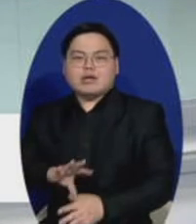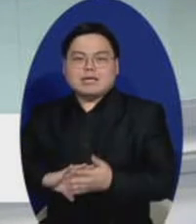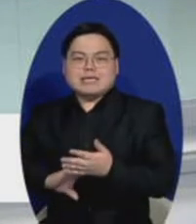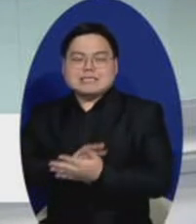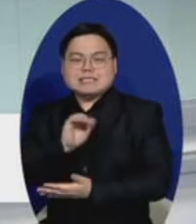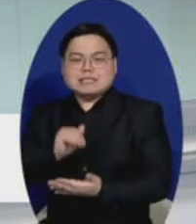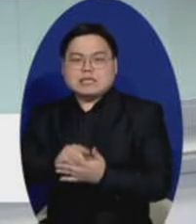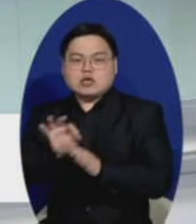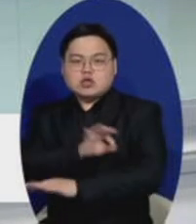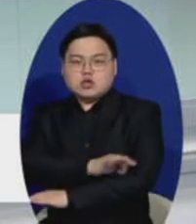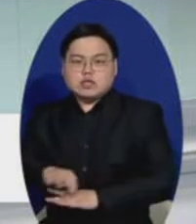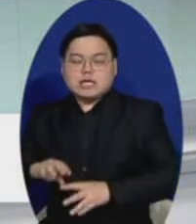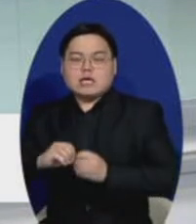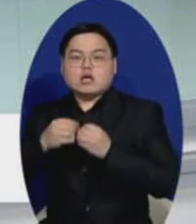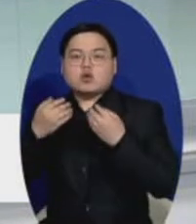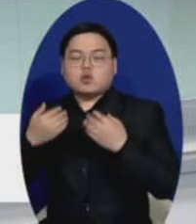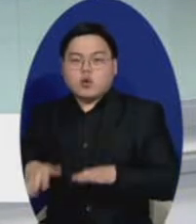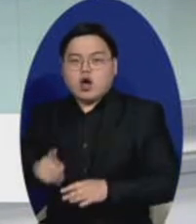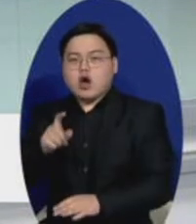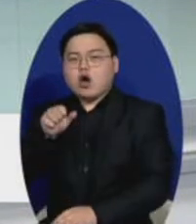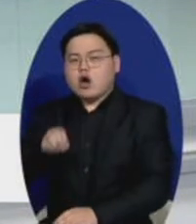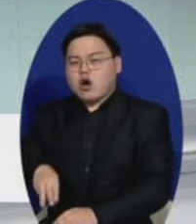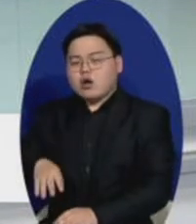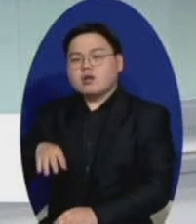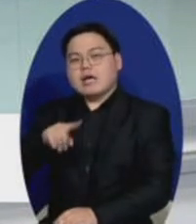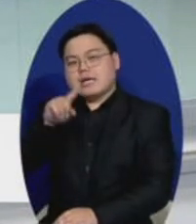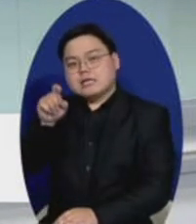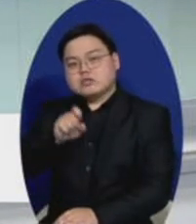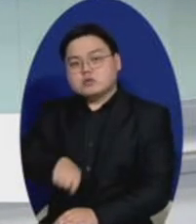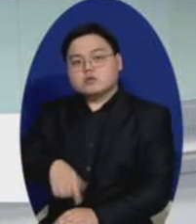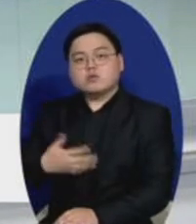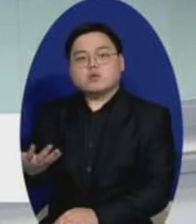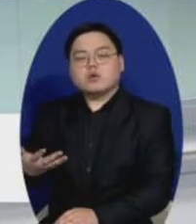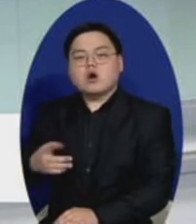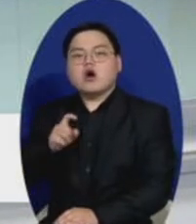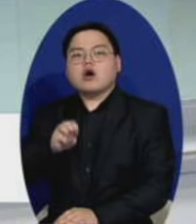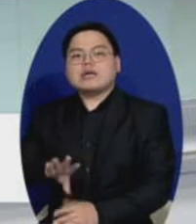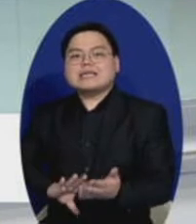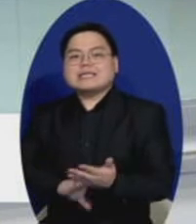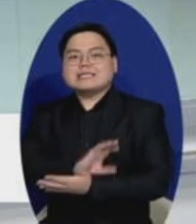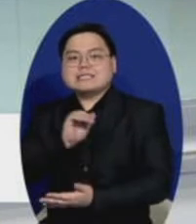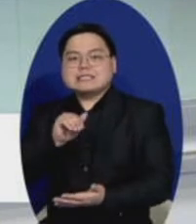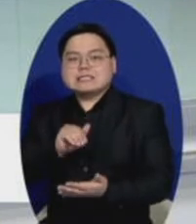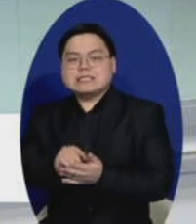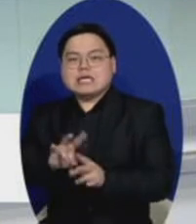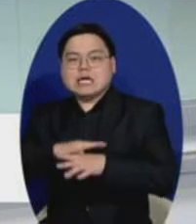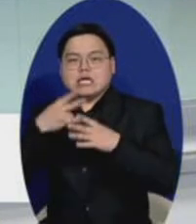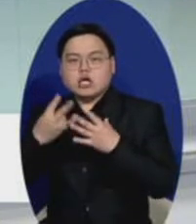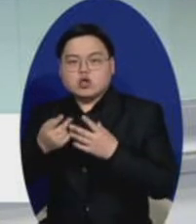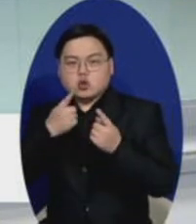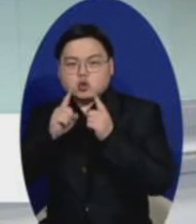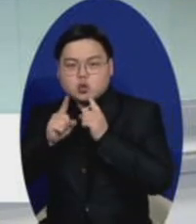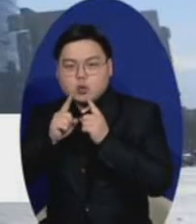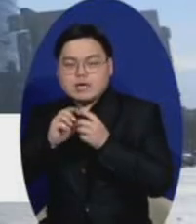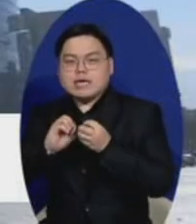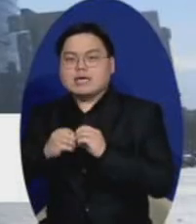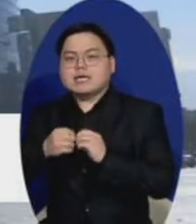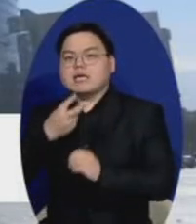боловсруулсан байна. За энэ мэд хотын тулгымцсан асуудлаар өнөөдөр хотын стандартын нэгдсэн зөвлөгөөнөөр хэлэлцсэн байна.